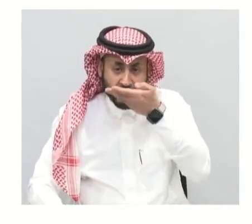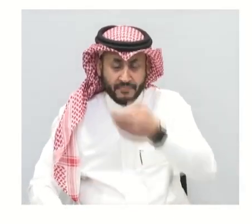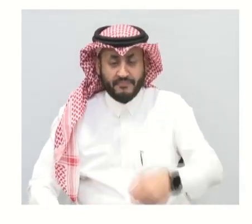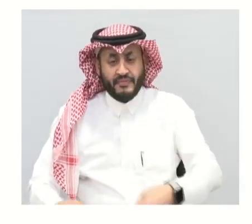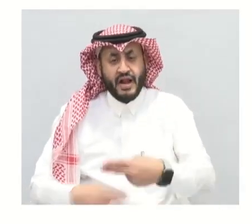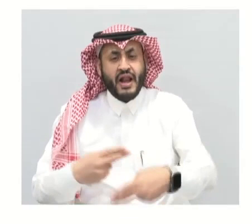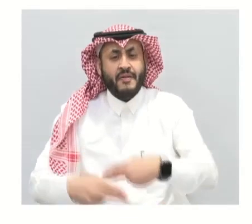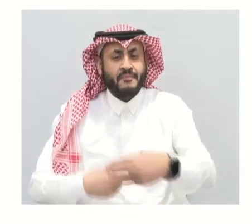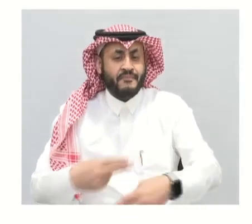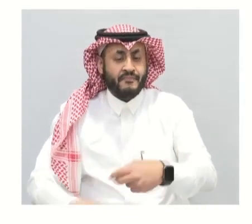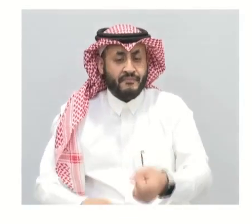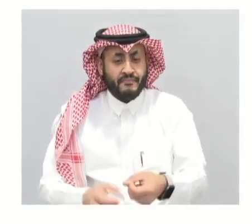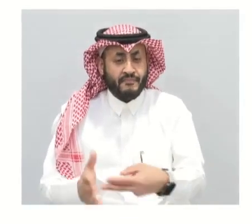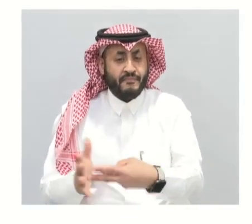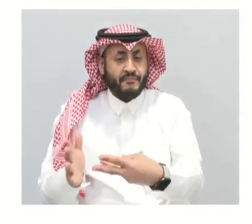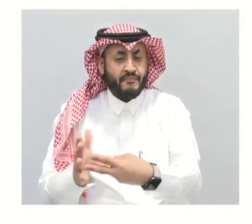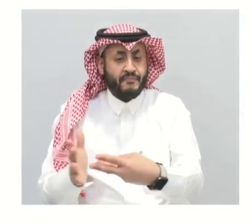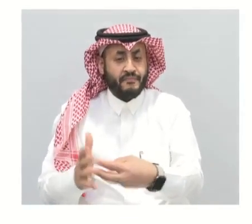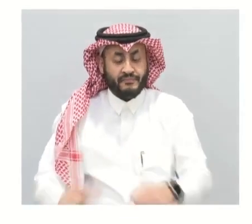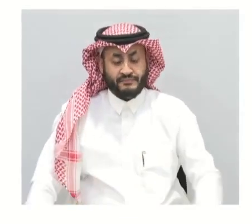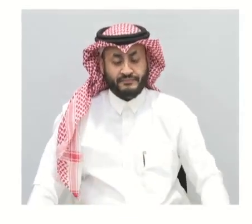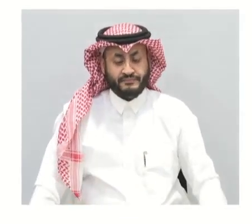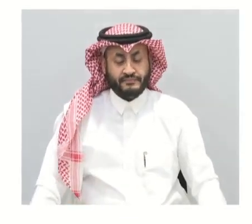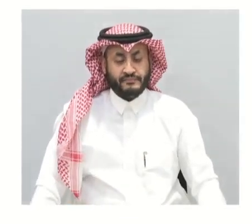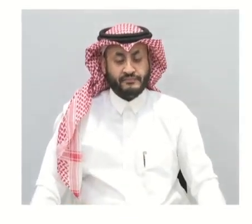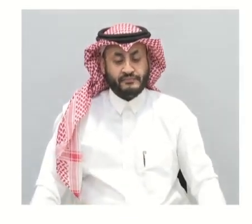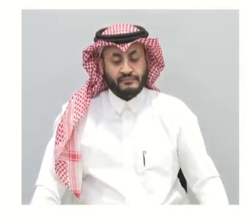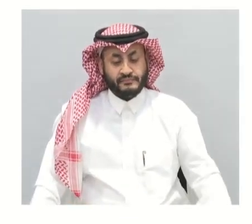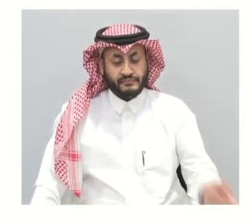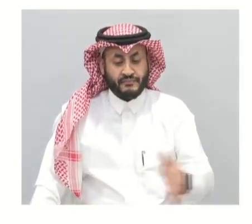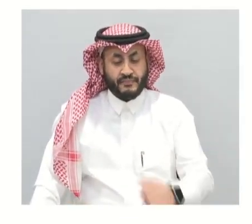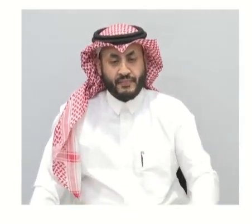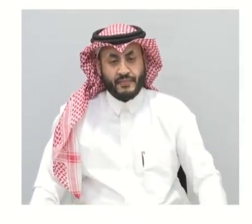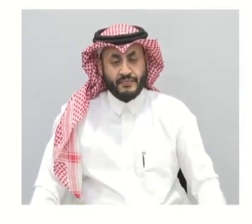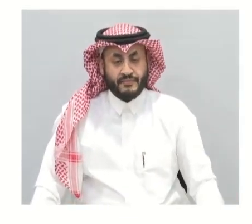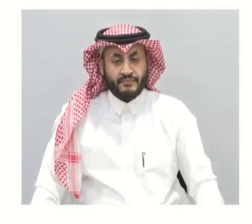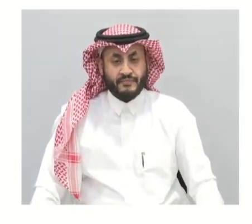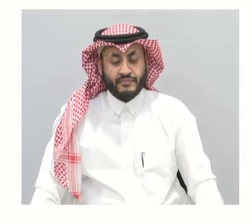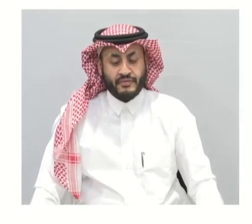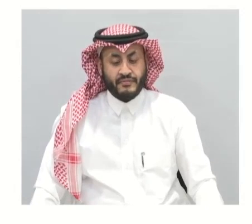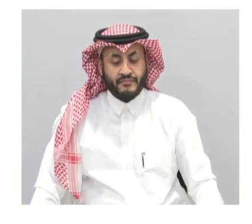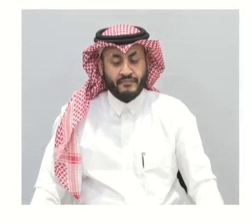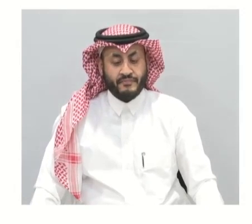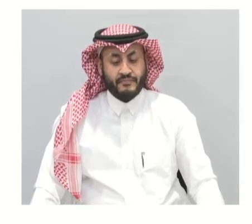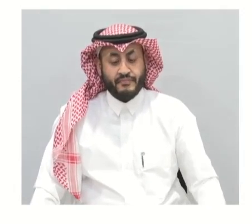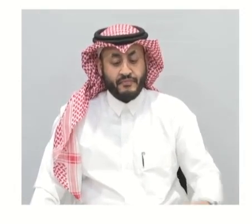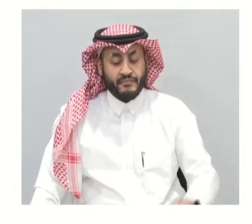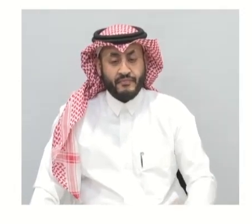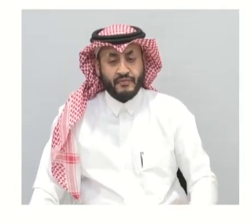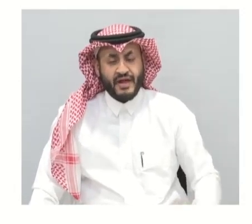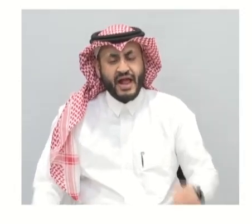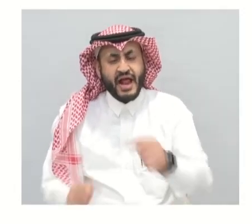طاقه المياه كذلك طالب وطالبتي تعرفنا على مفرده ثالثه